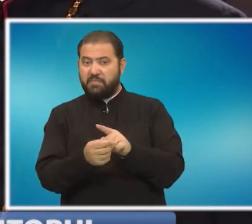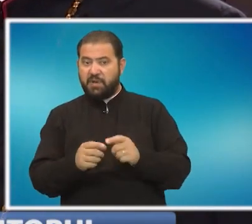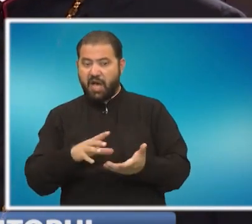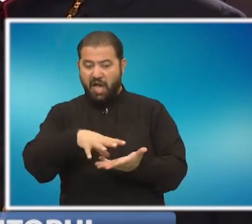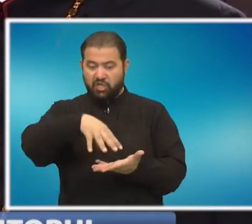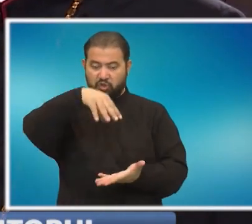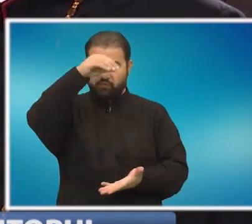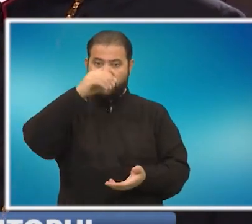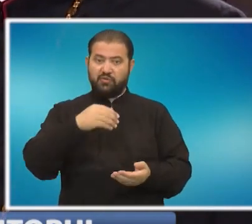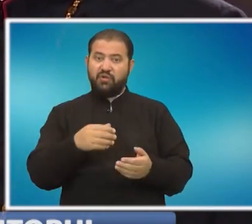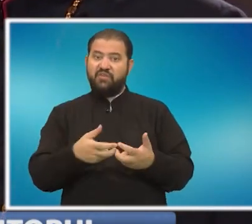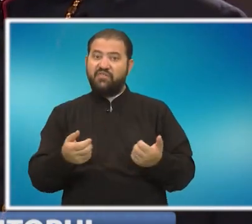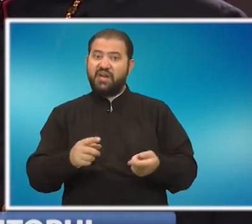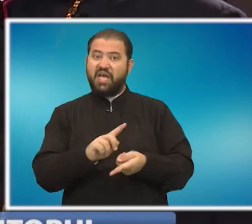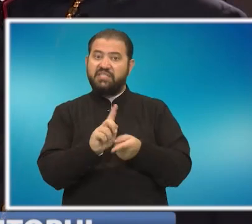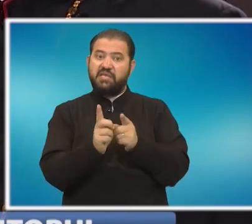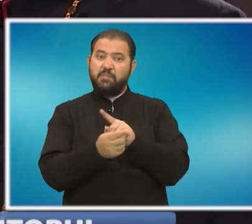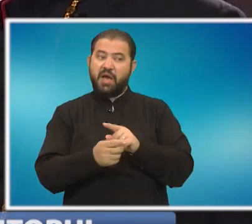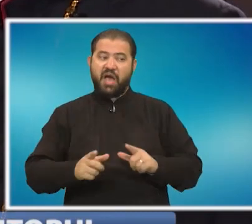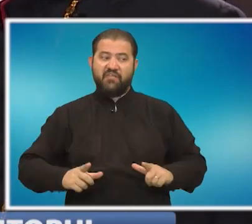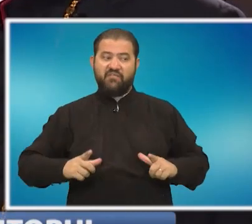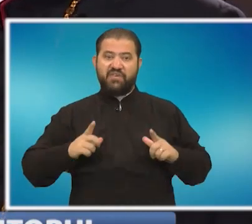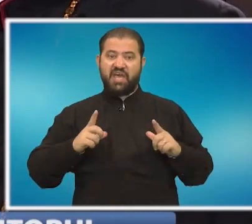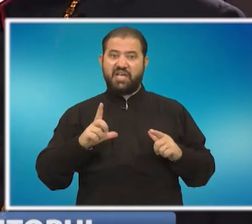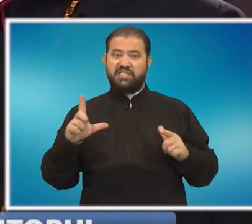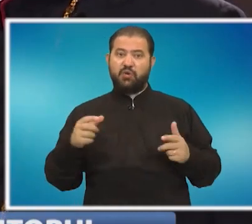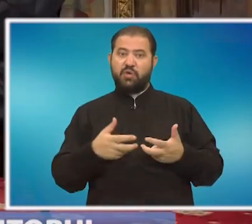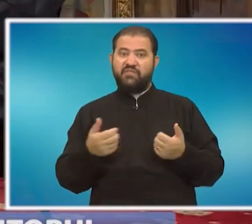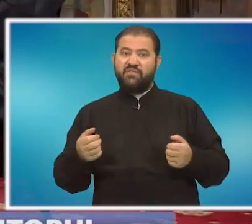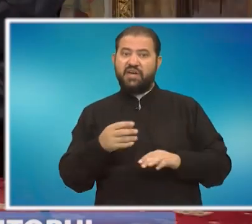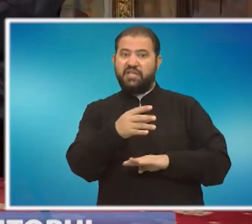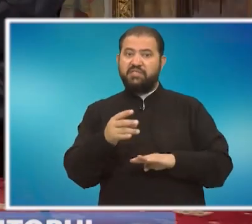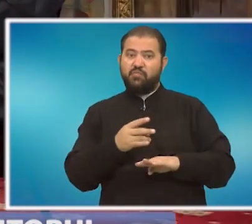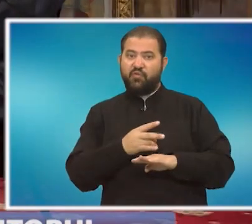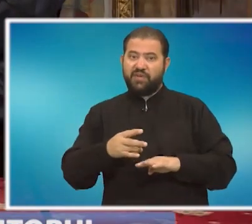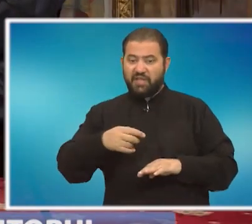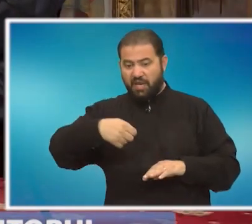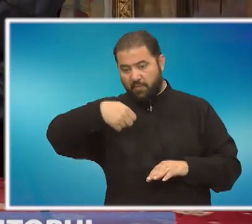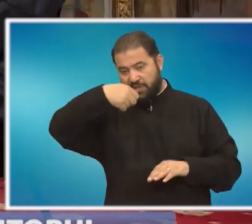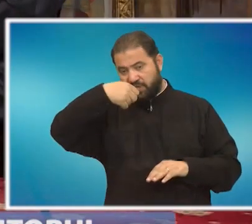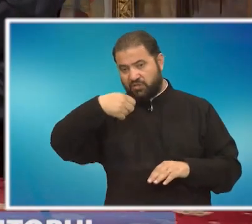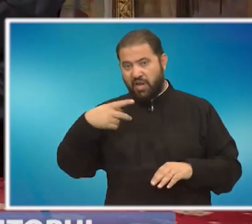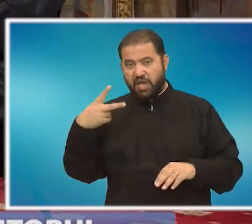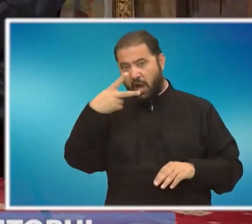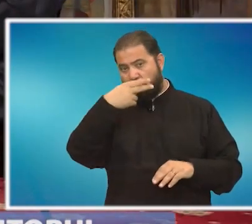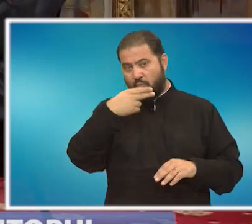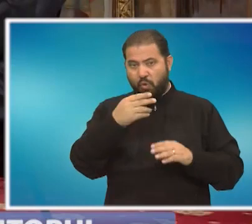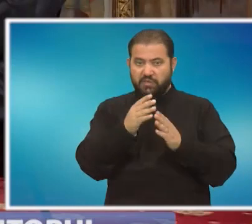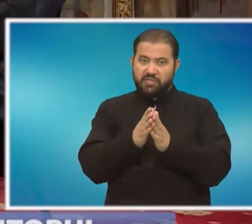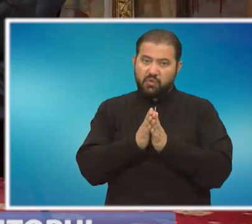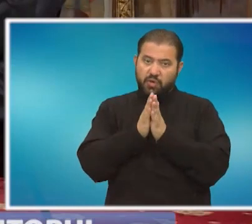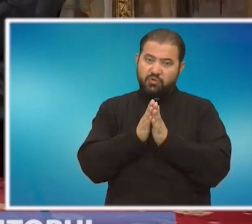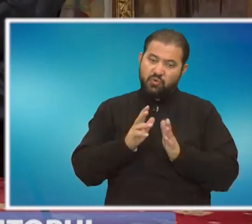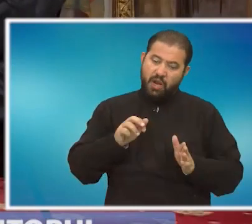a-și transforma sufletul, fără a se schimba în profunzime, fără spovedanie, fără împărtășanie, fără post,